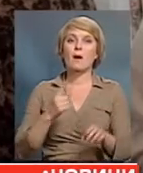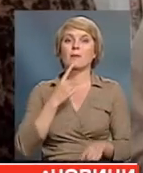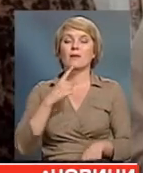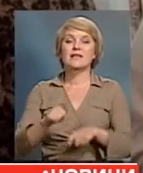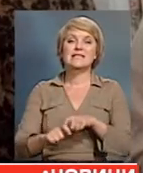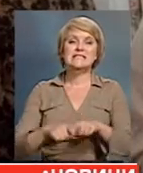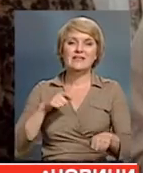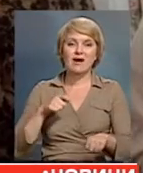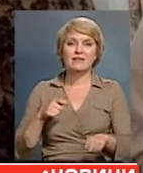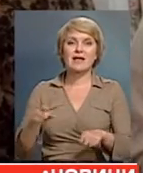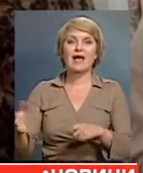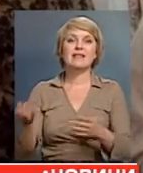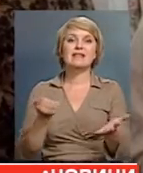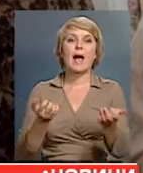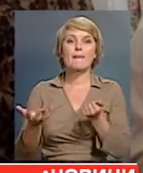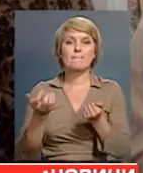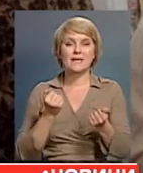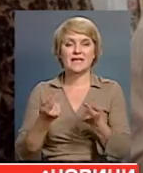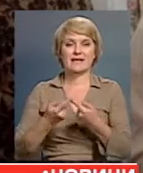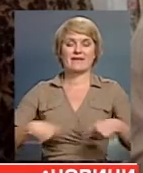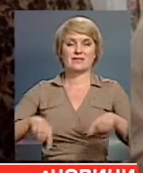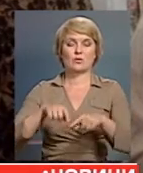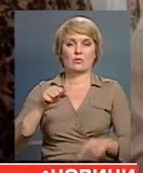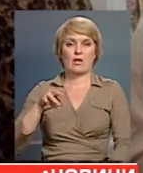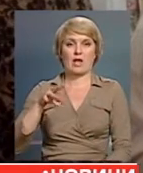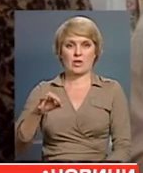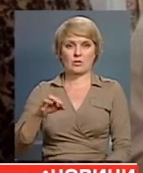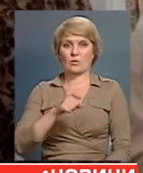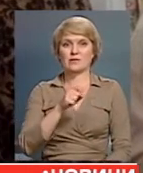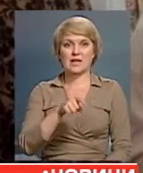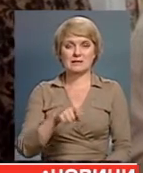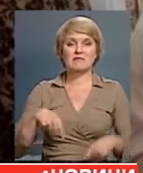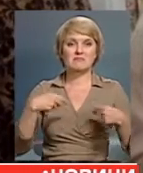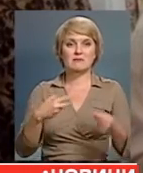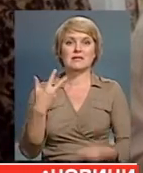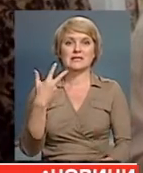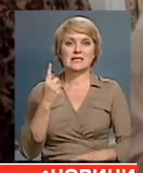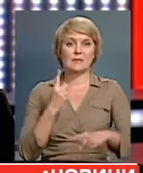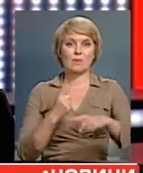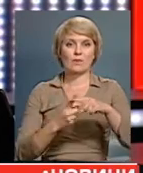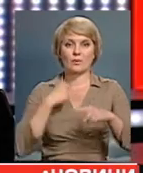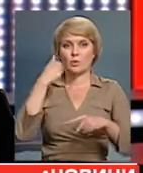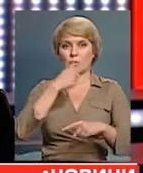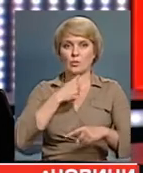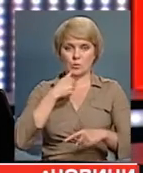АТО. За це два місяці тому Івано-Франківський міський суд дав Кацабі 3,5 роки тюрми.